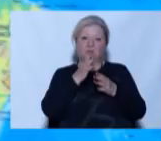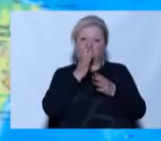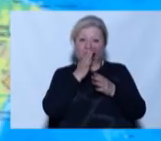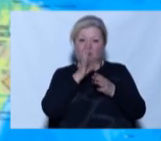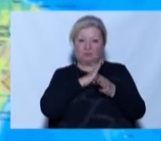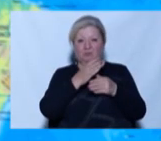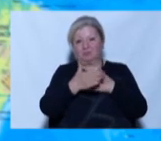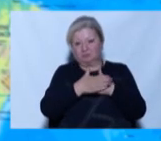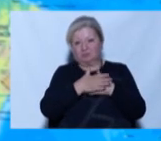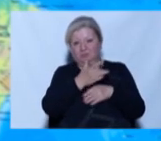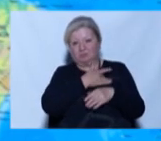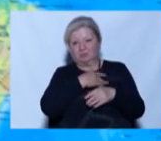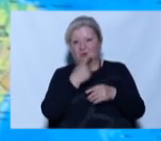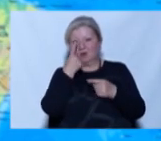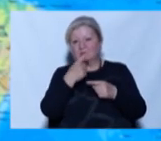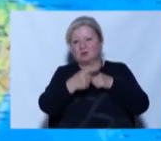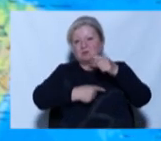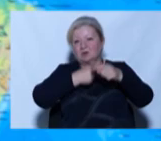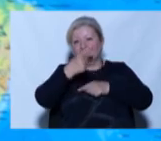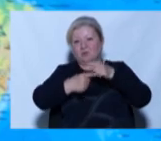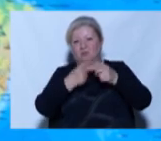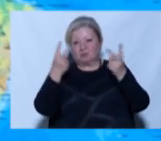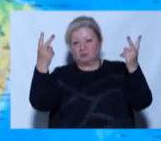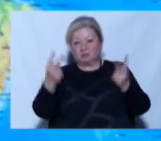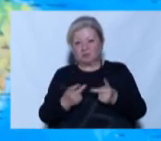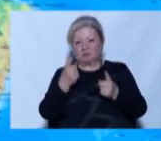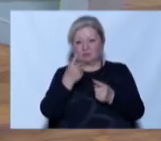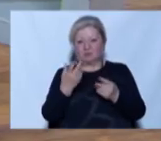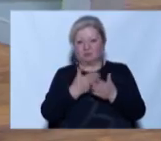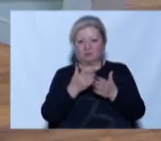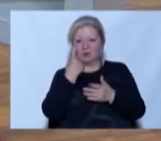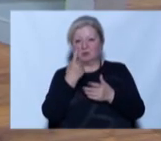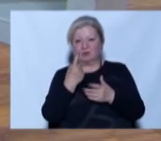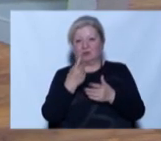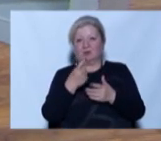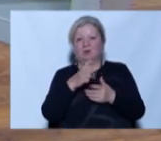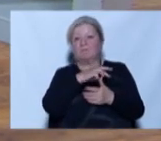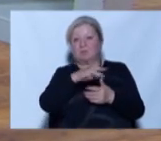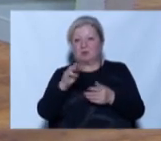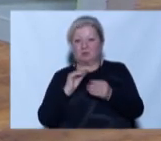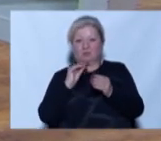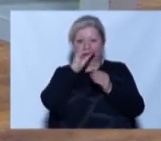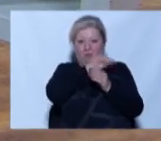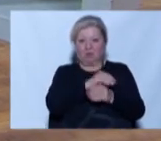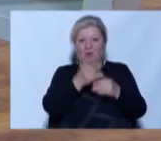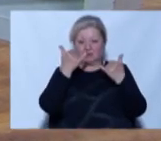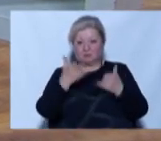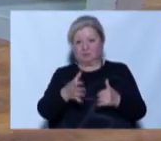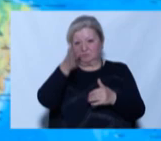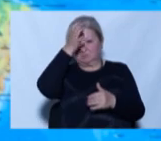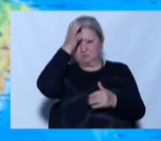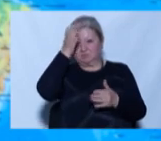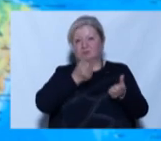დაახლოებით ერთი საუკუნე უნდოდა, რომ მოსახლეობა თუნდაც 1 მილიონით გაზრდილიყო, დღეს მეცნიერების მიერ გამოთვლილია,